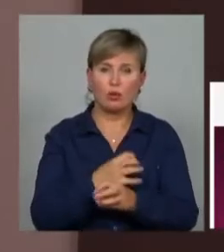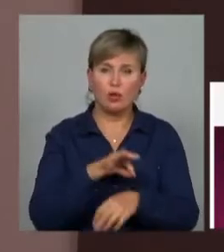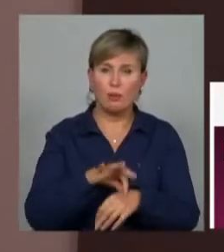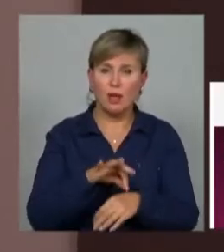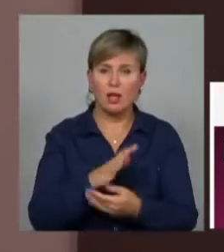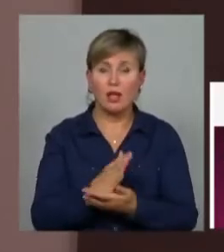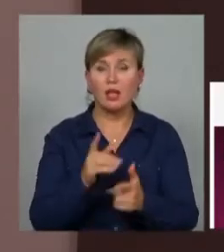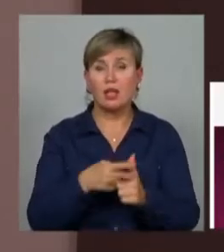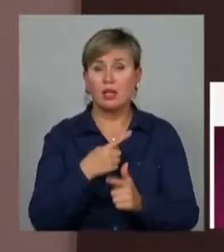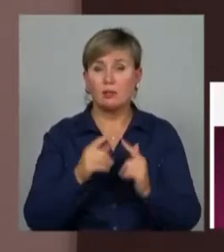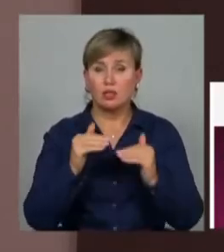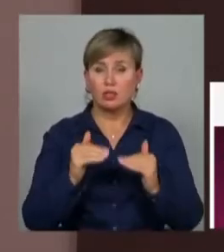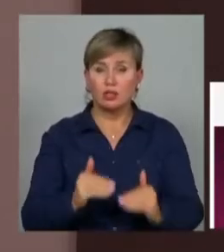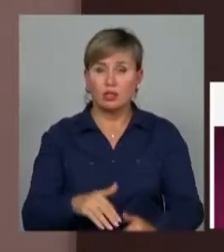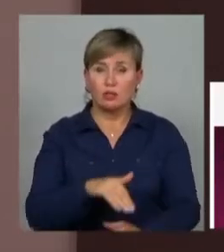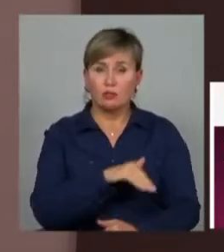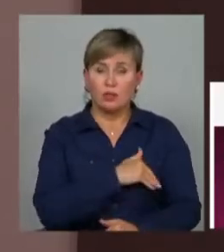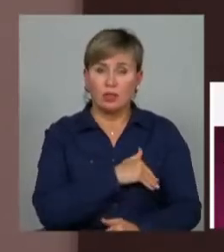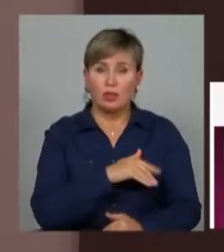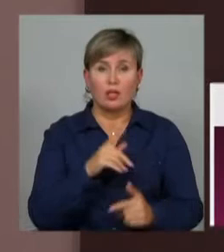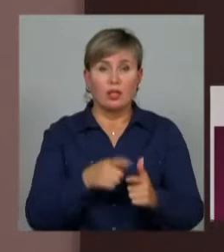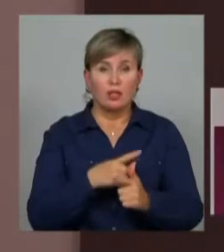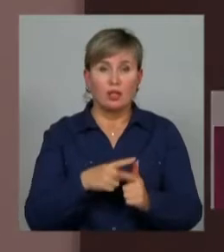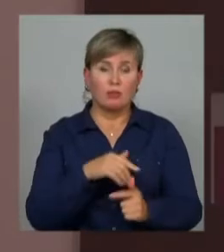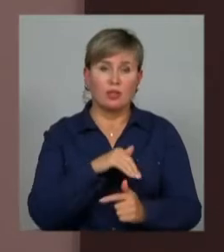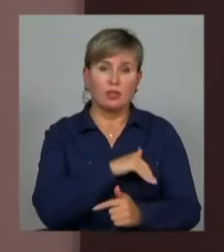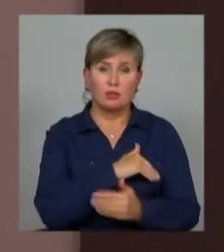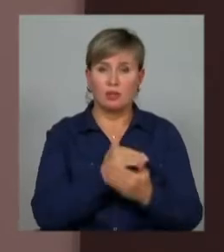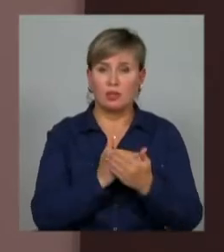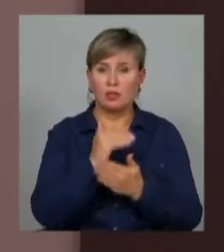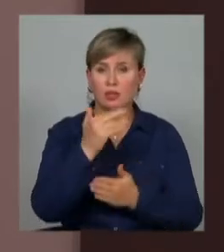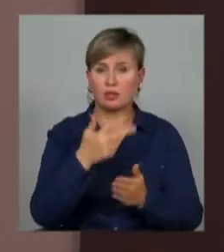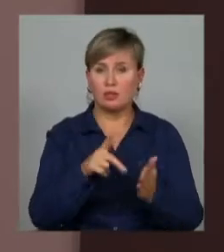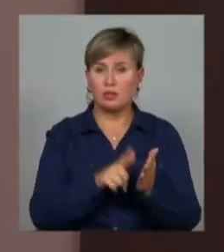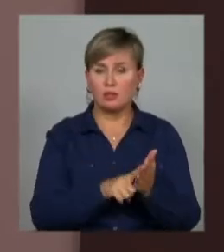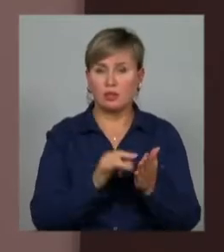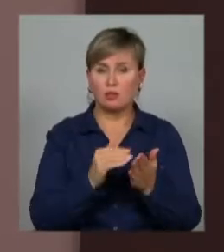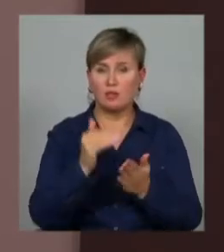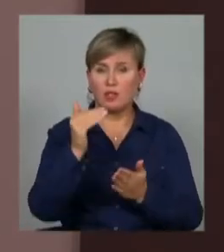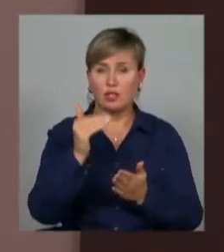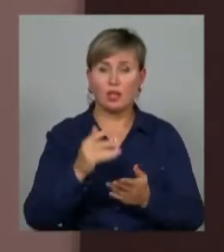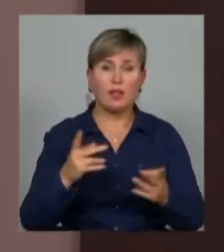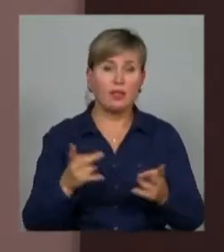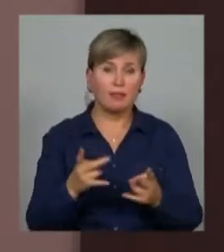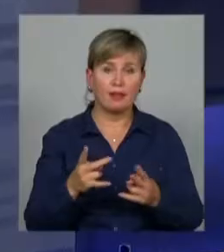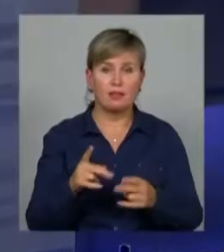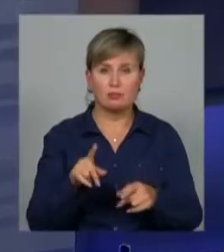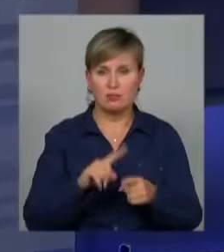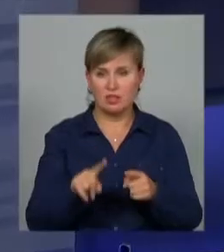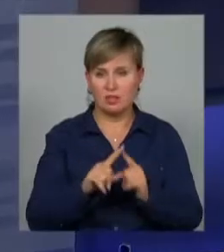боль в суставах, либо снижение температуры, либо же температура не повышается 37 и выше. Вот, надо дифференцировать.